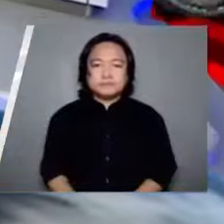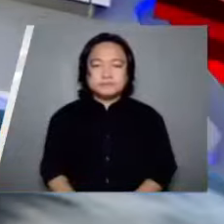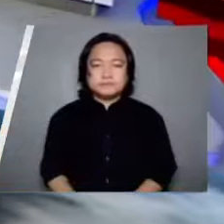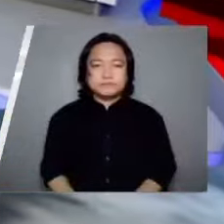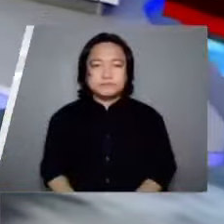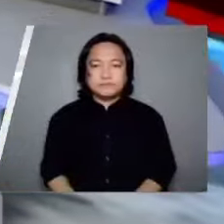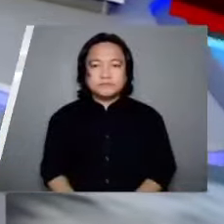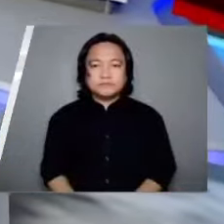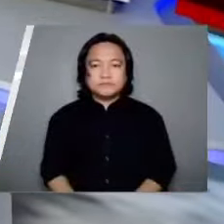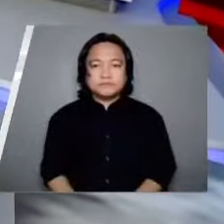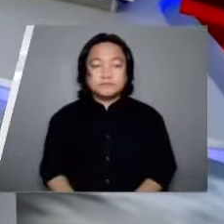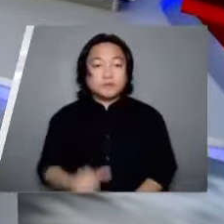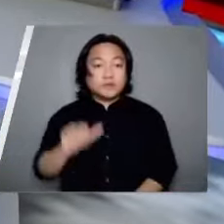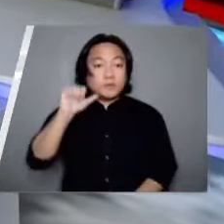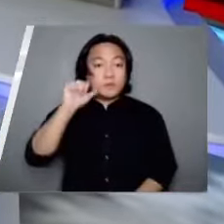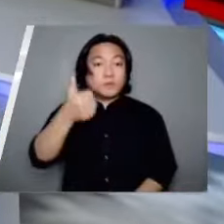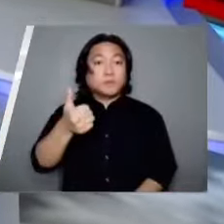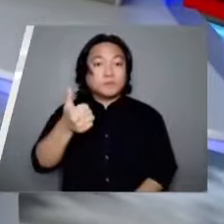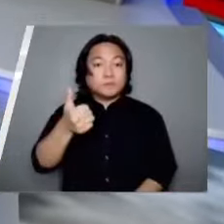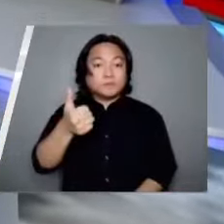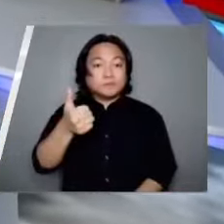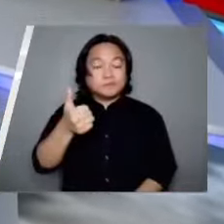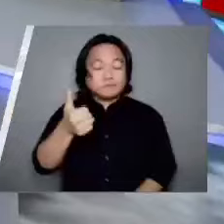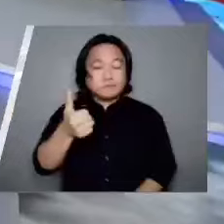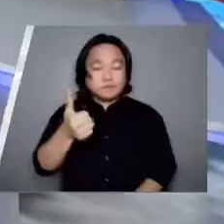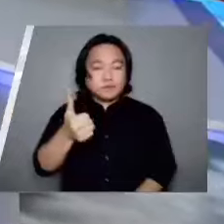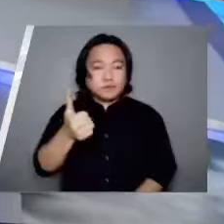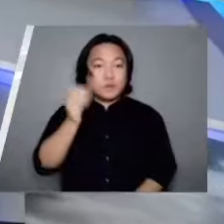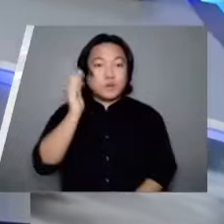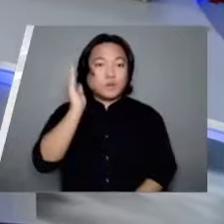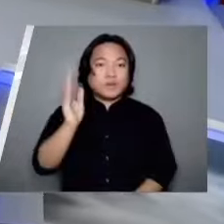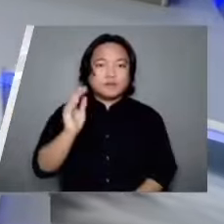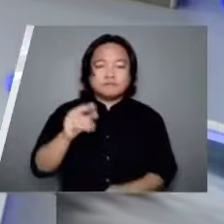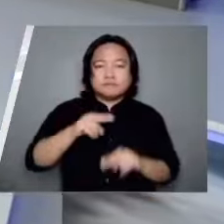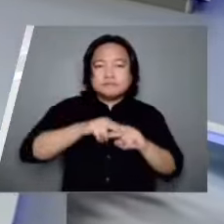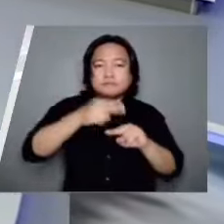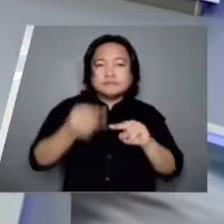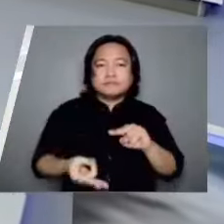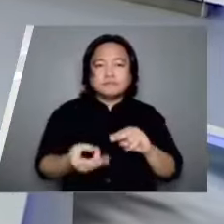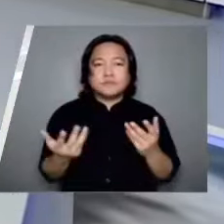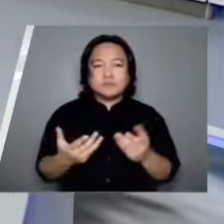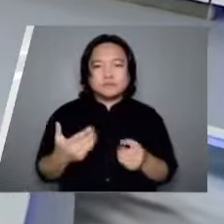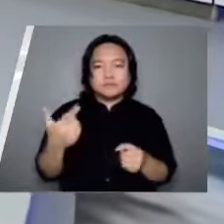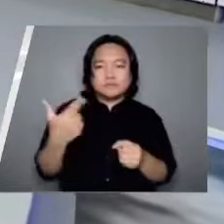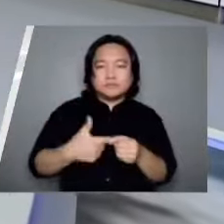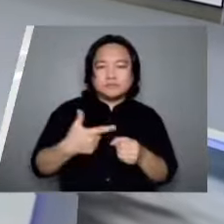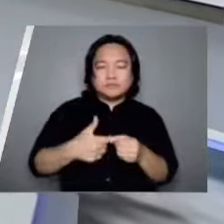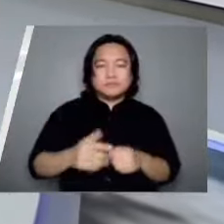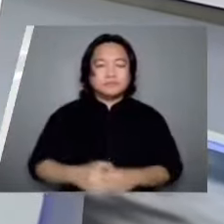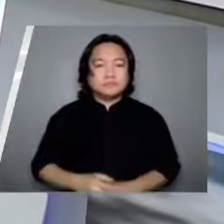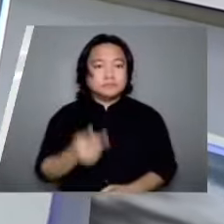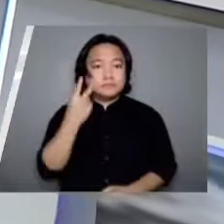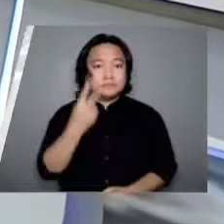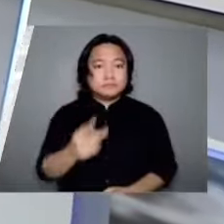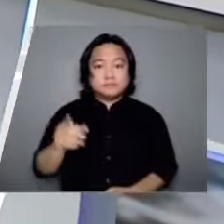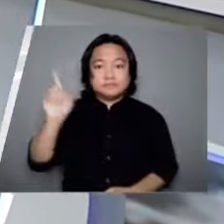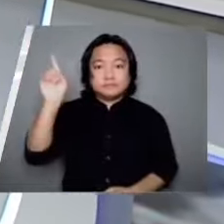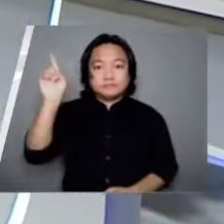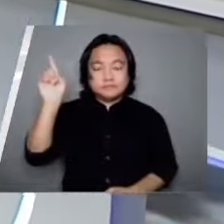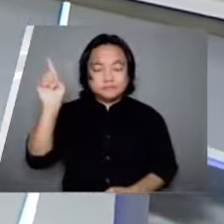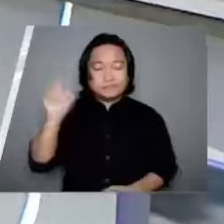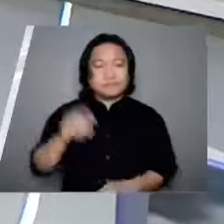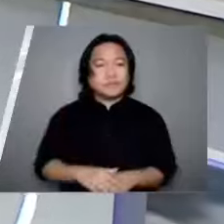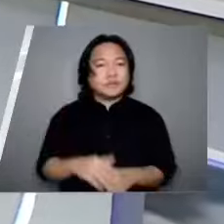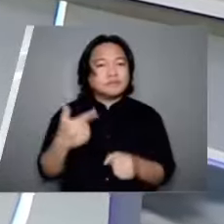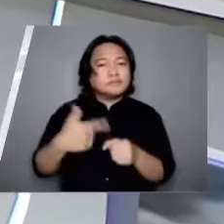Ipatutupad bukas ang dagdag-bawas sa presyo ng produktong petrolyo. 55 sentimo taas presyo sa kada litro ng gasolina. At ito